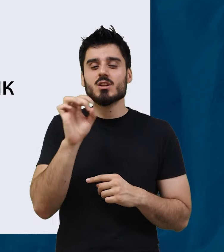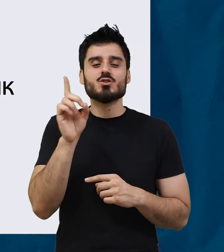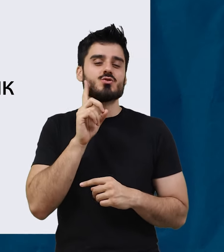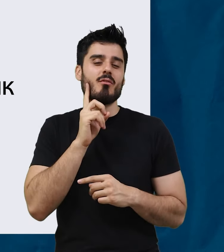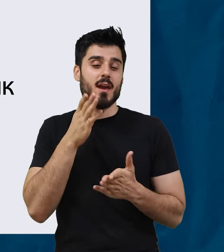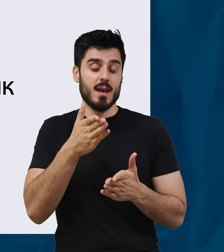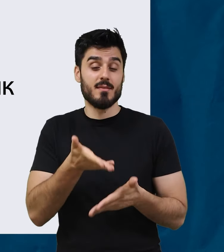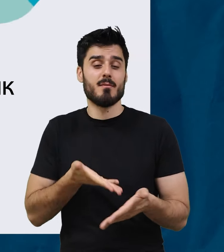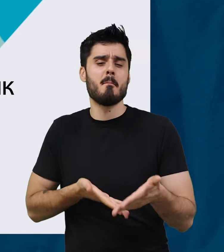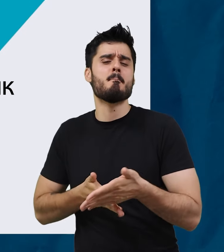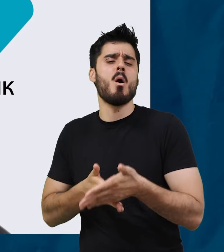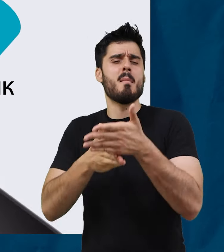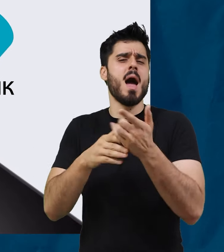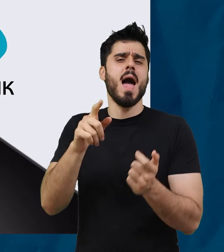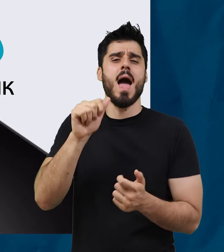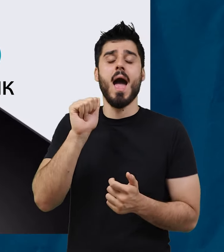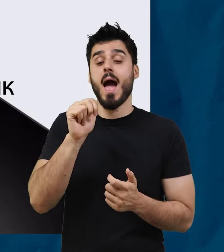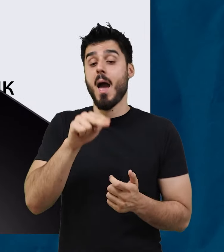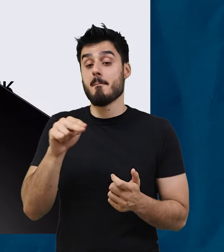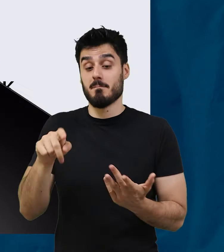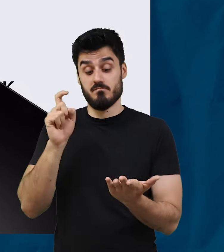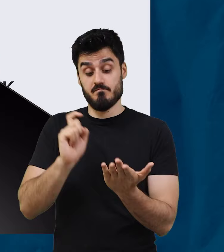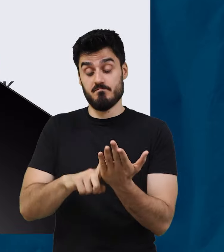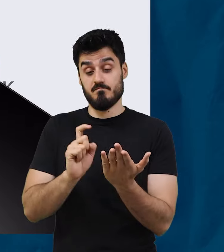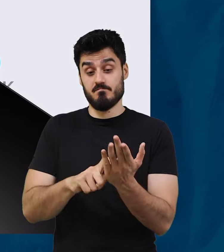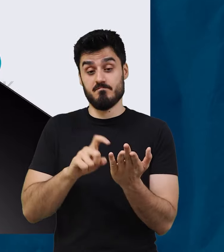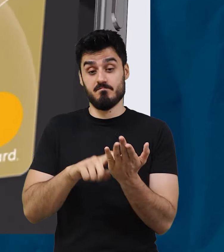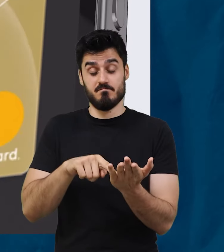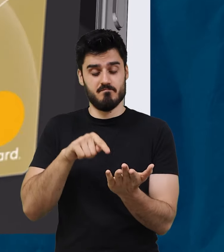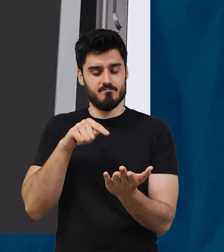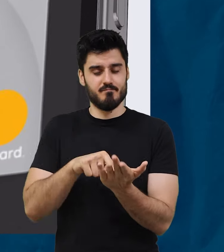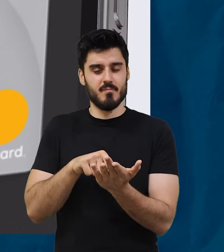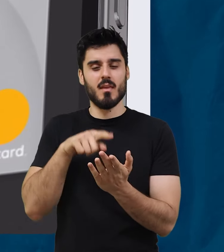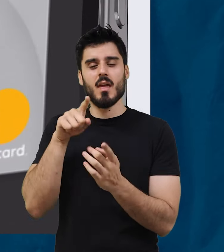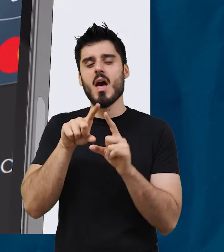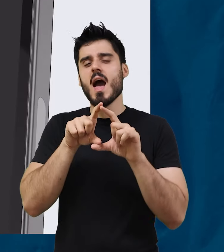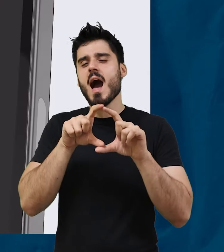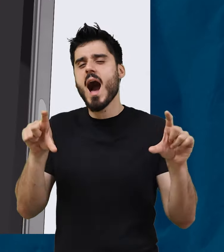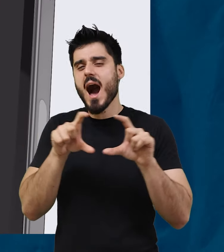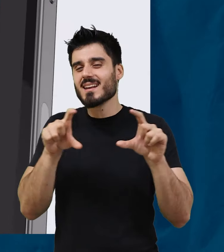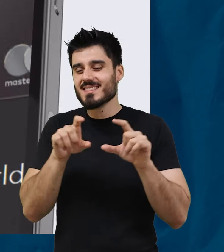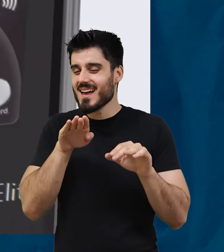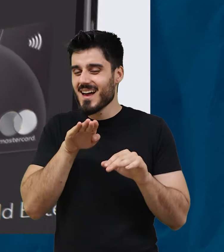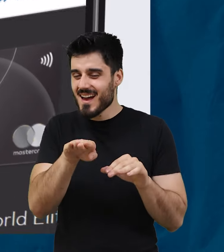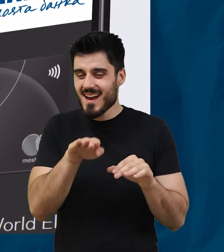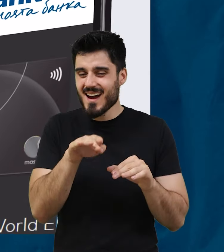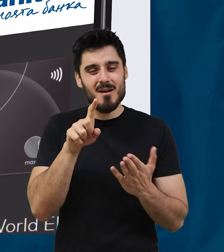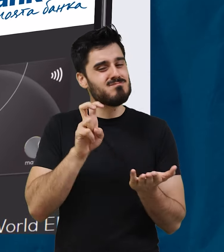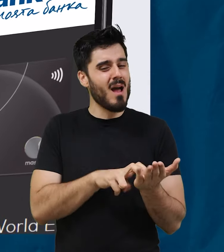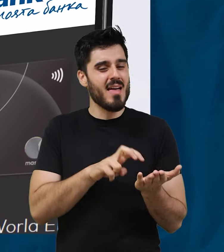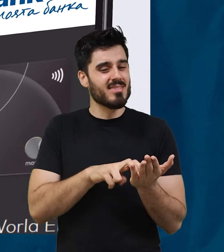експертиза. Приложение, от което могат да се възползват картодържателите на премиум карти MasterCard от